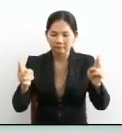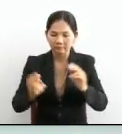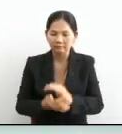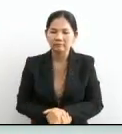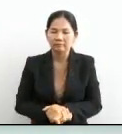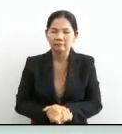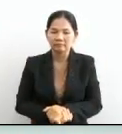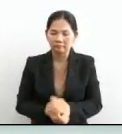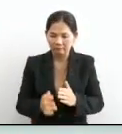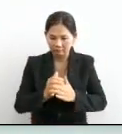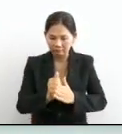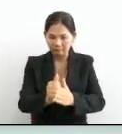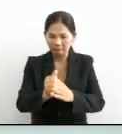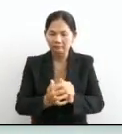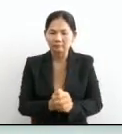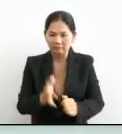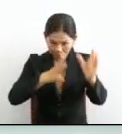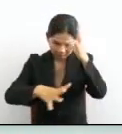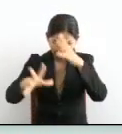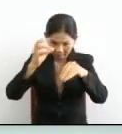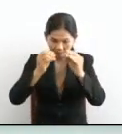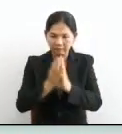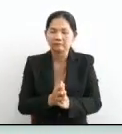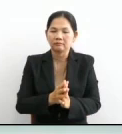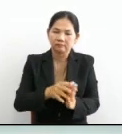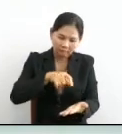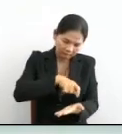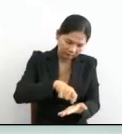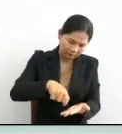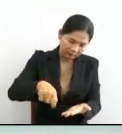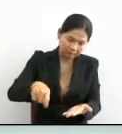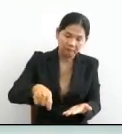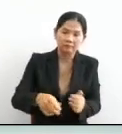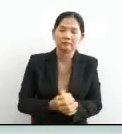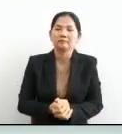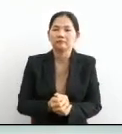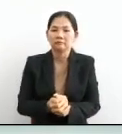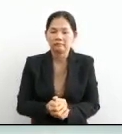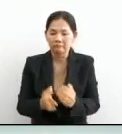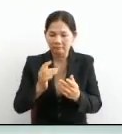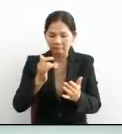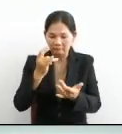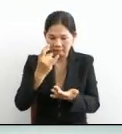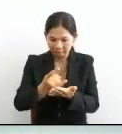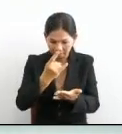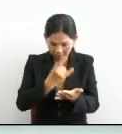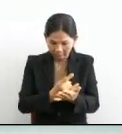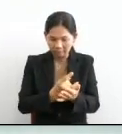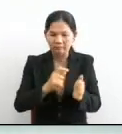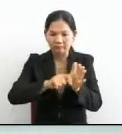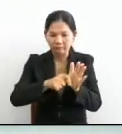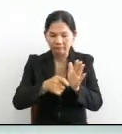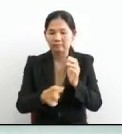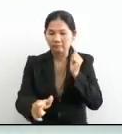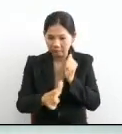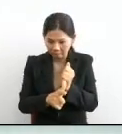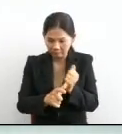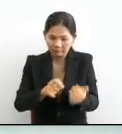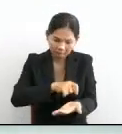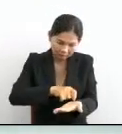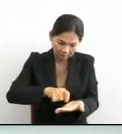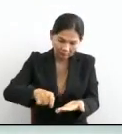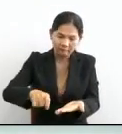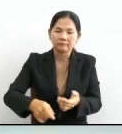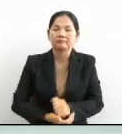nè cựu nâng nôm con riêng nằm phía xóm này chà chẳng mê riêng dương thay ní không xa rốn cứ dương riêng nằm phía xóm